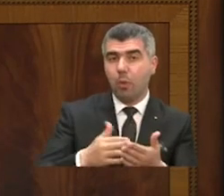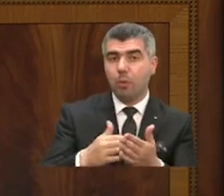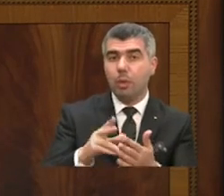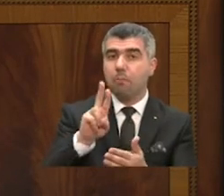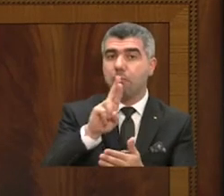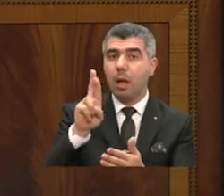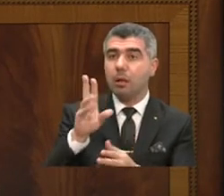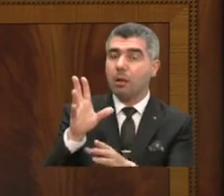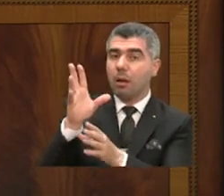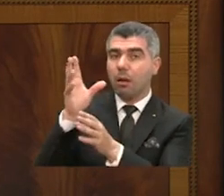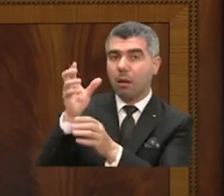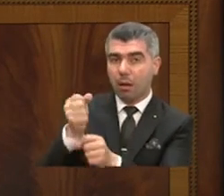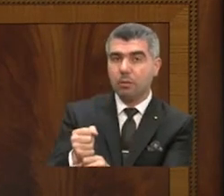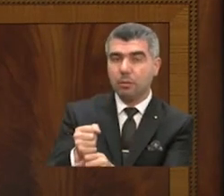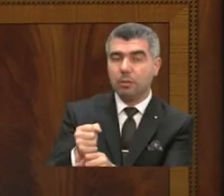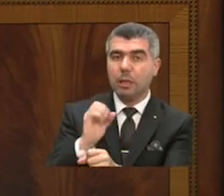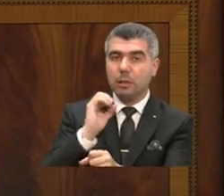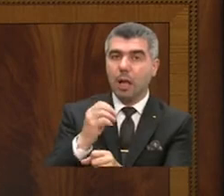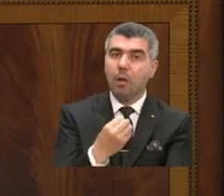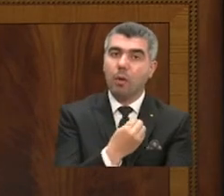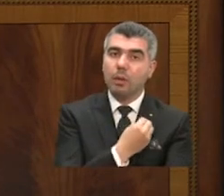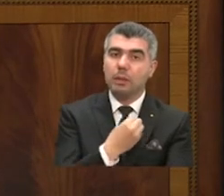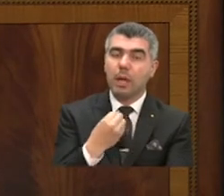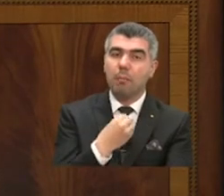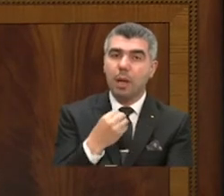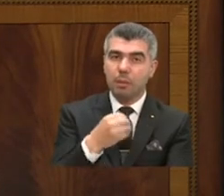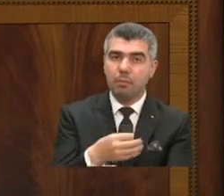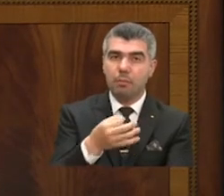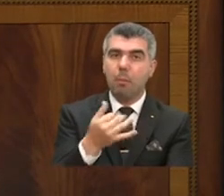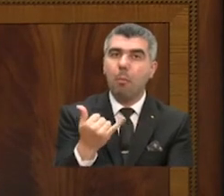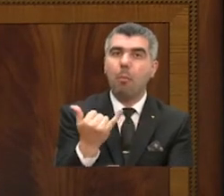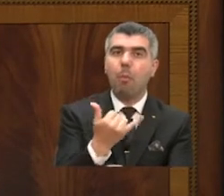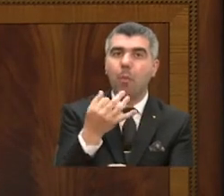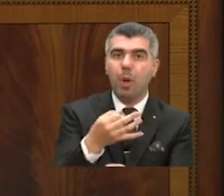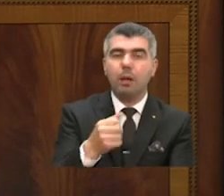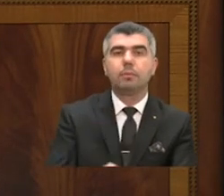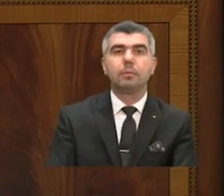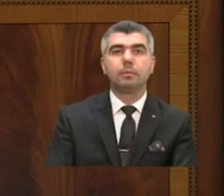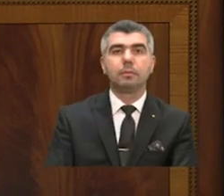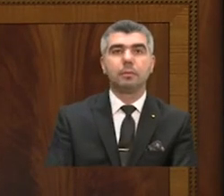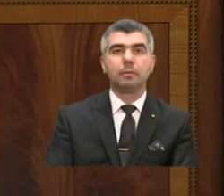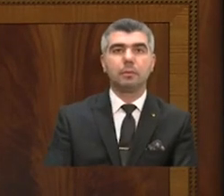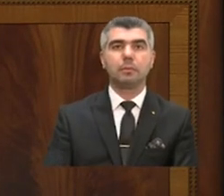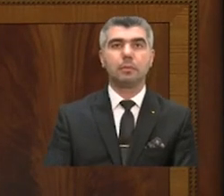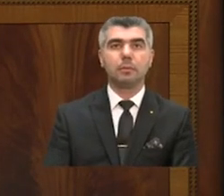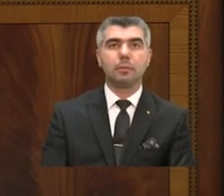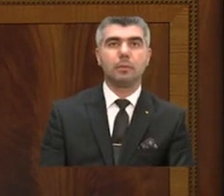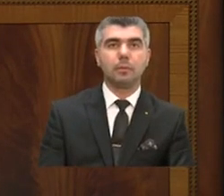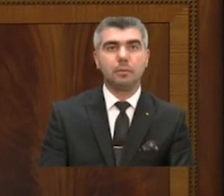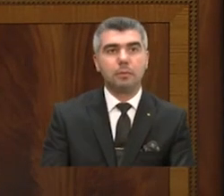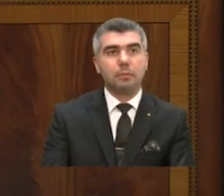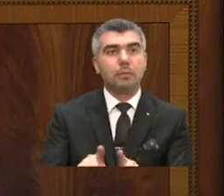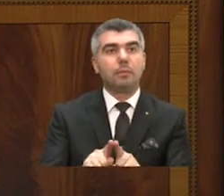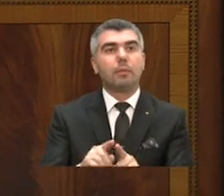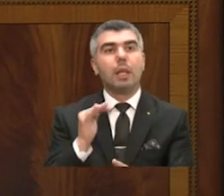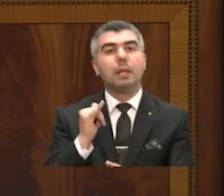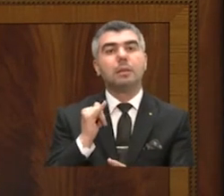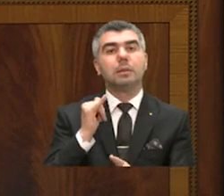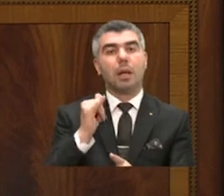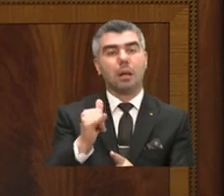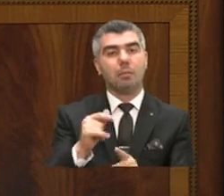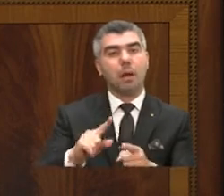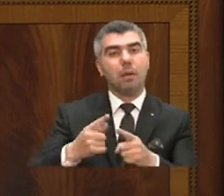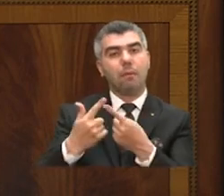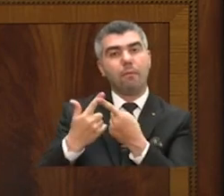الملك محمد السادس لهذا القطاع الحيوي والاستراتيجي، الذي ما فتئ يحف